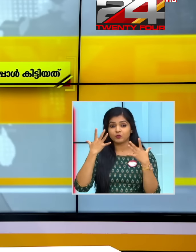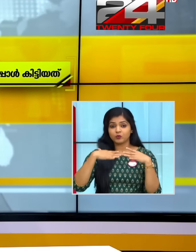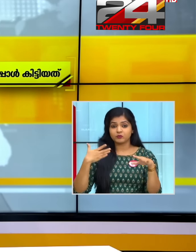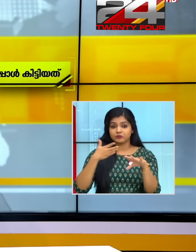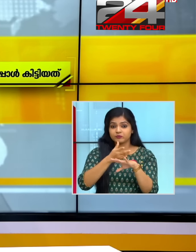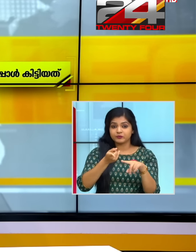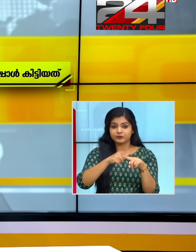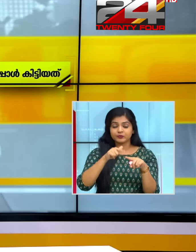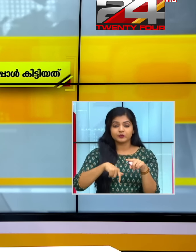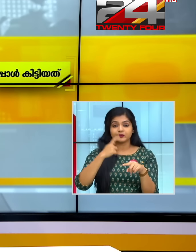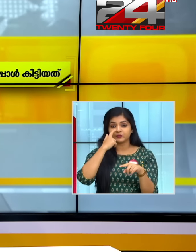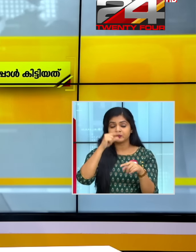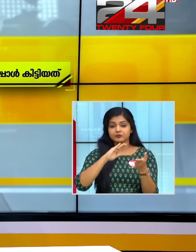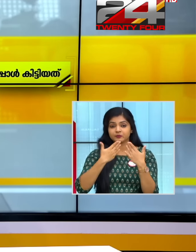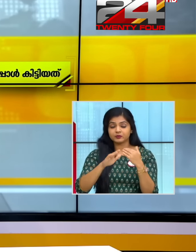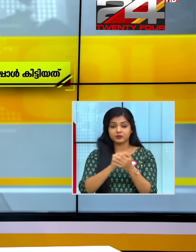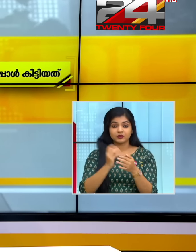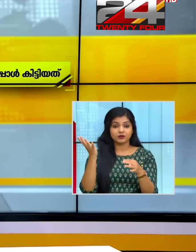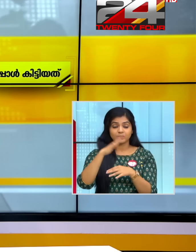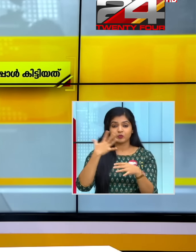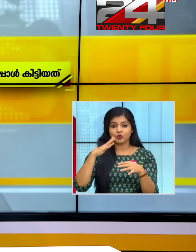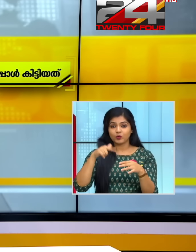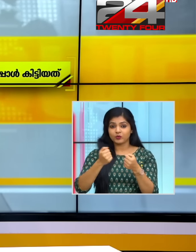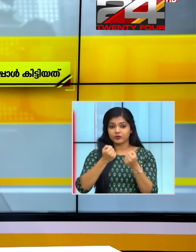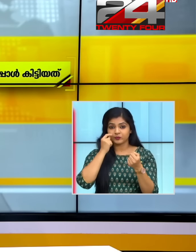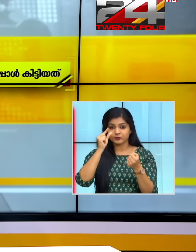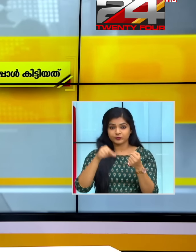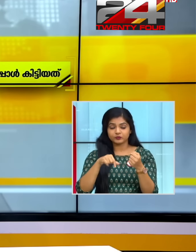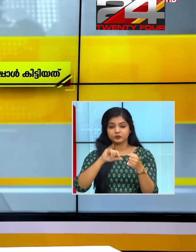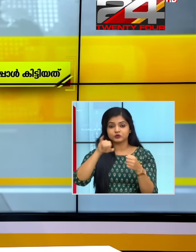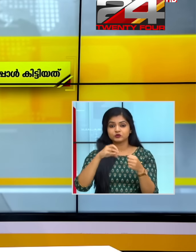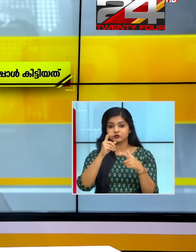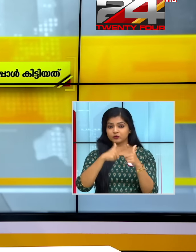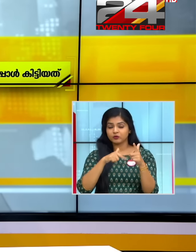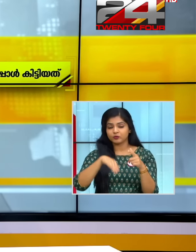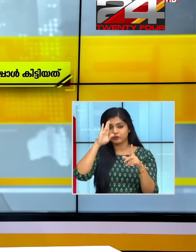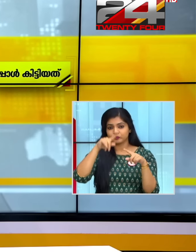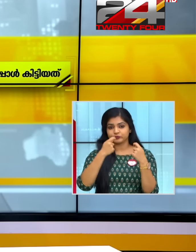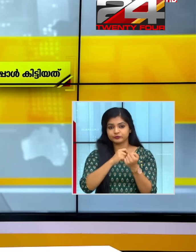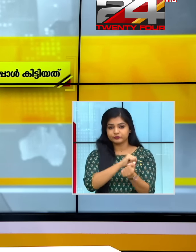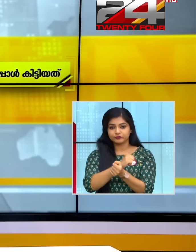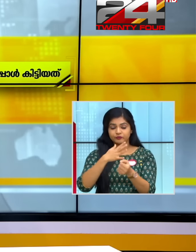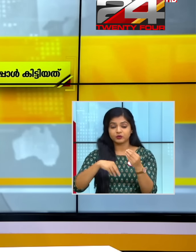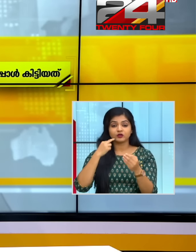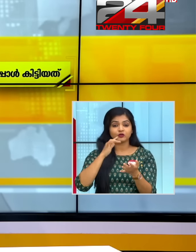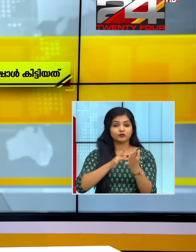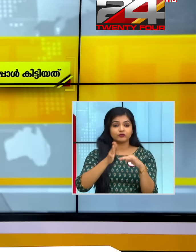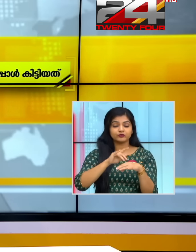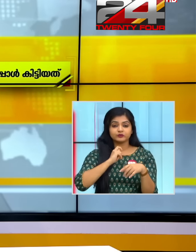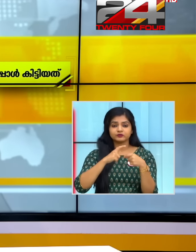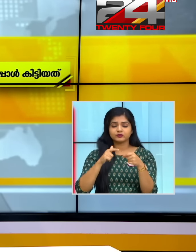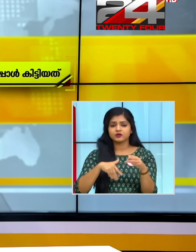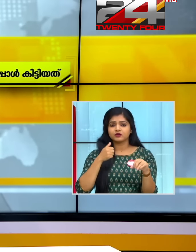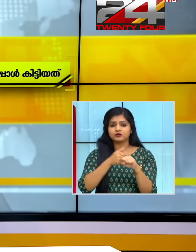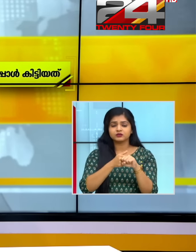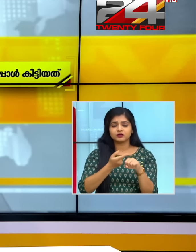കയറിയിറങ്ങി യുവതിക്ക് ദാരുണാന്ത്യം. ടിപ്പർ ഡ്രൈവർ നഗരൂർ സ്വദേശി ജോയിയെ പോലീസ് കസ്റ്റഡിയിലെടുത്തു. MG പ്രതീഷ് ചേർന്നുണ്ട് തിരുവനന്തപുരത്ത് നിന്ന്. പ്രതീഷ്, എപ്പോഴായിരുന്നു